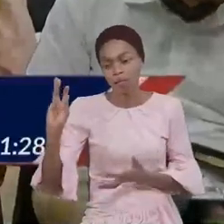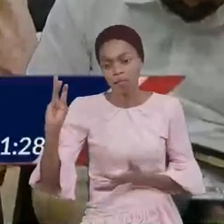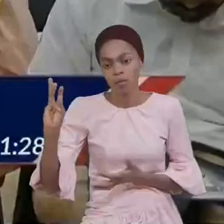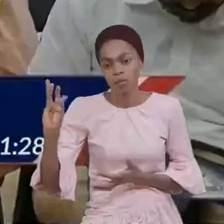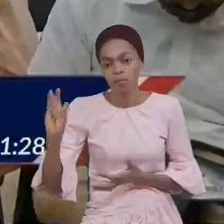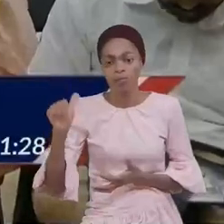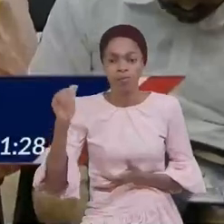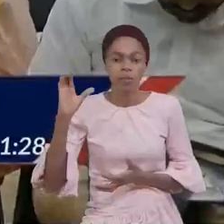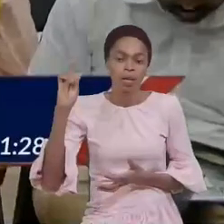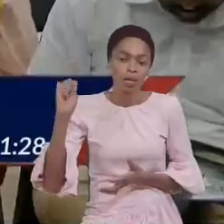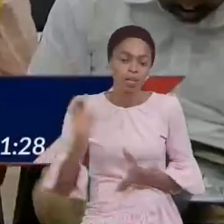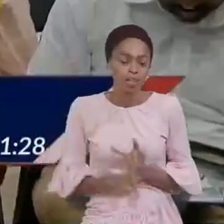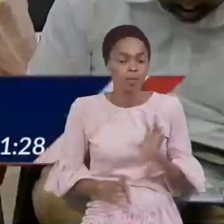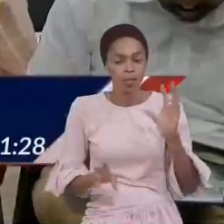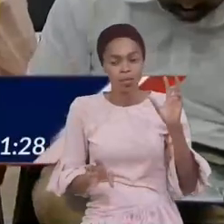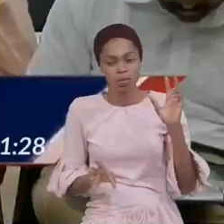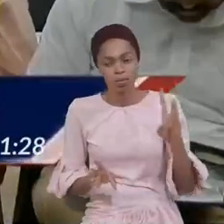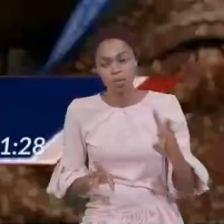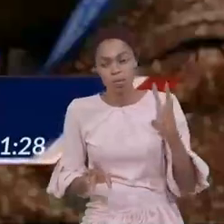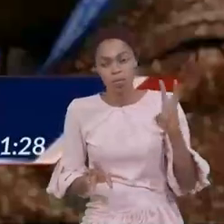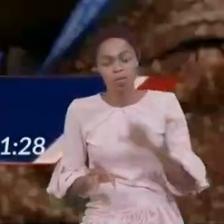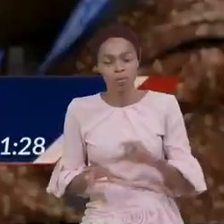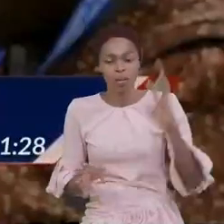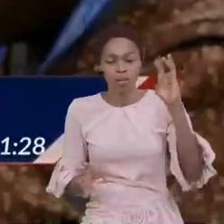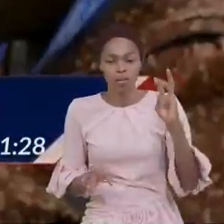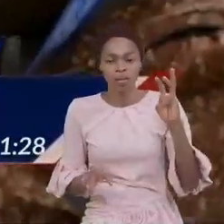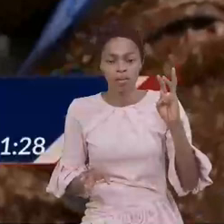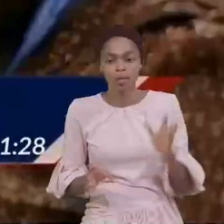Actes des Apôtres, 26, 16.